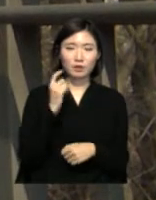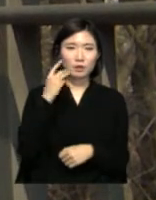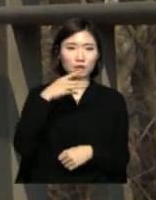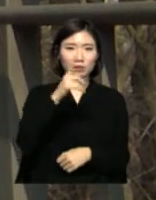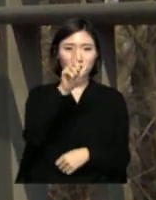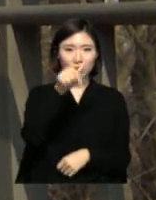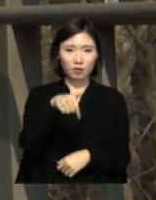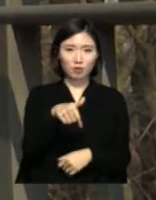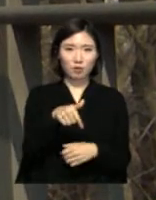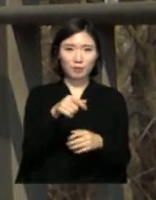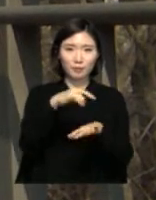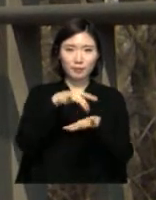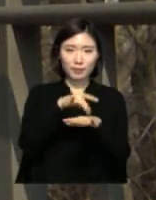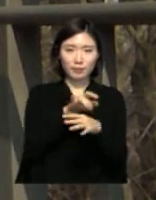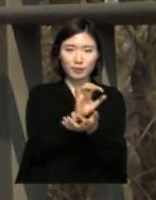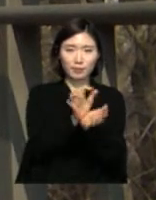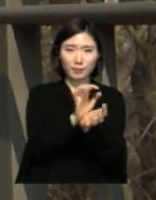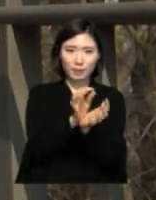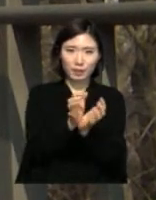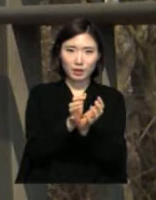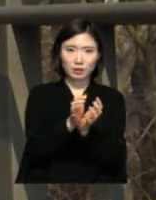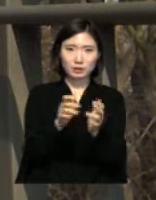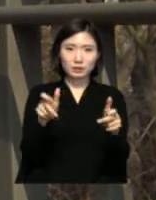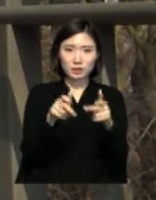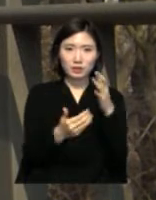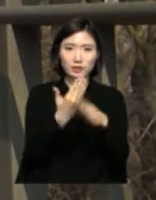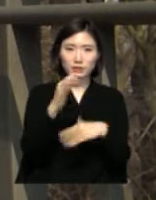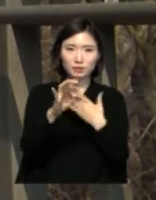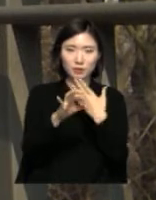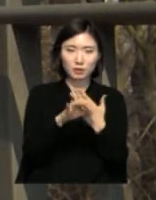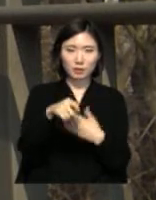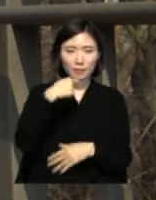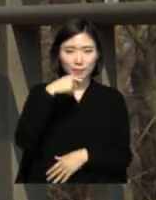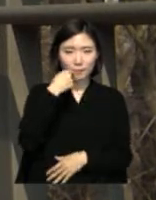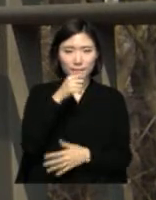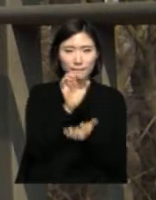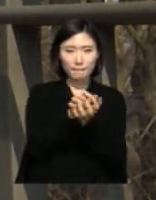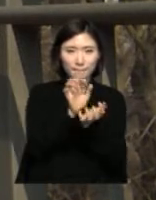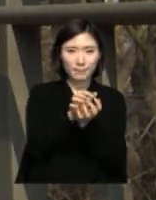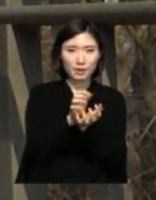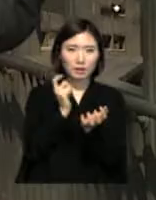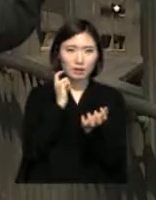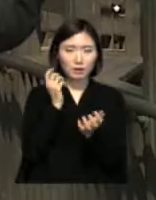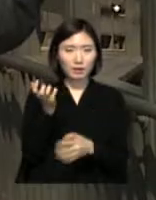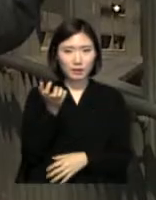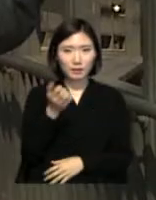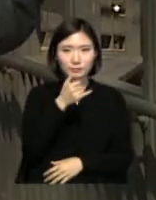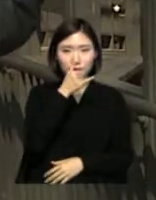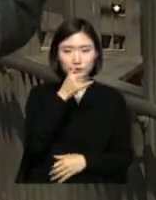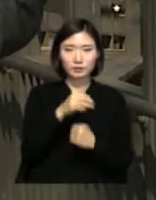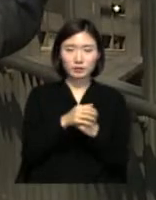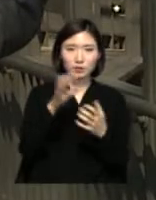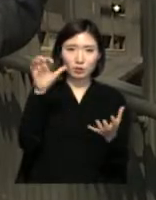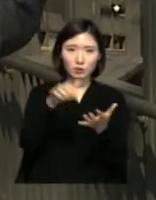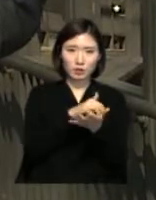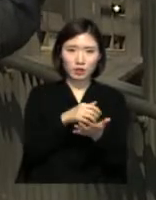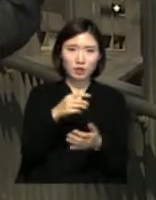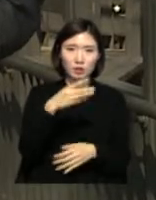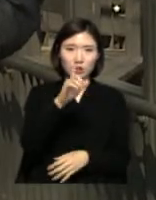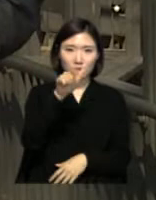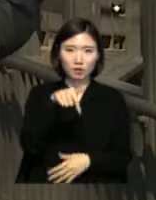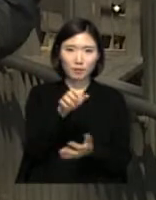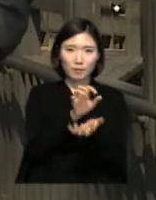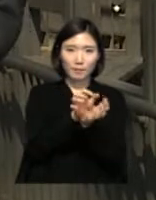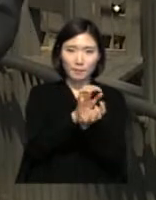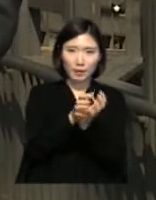턱관절 장애가 발생하면 음식을 씹거나 하품을 할때 통증을 느끼게 됩니다. 통계에 따르면 턱관절 장애